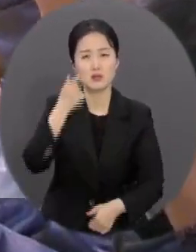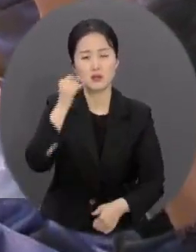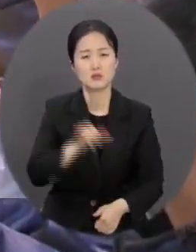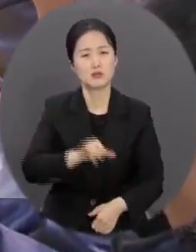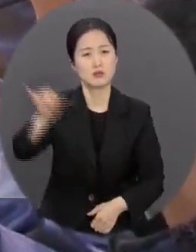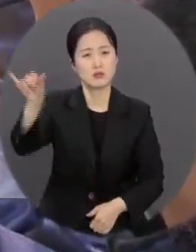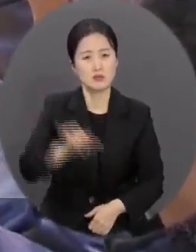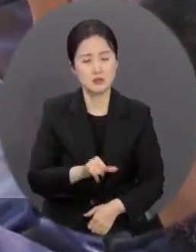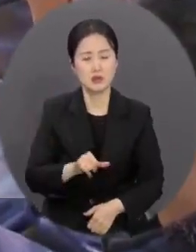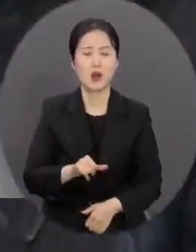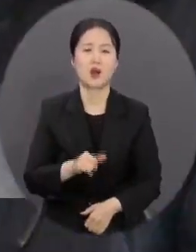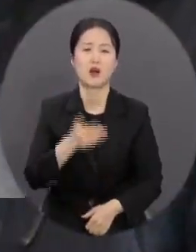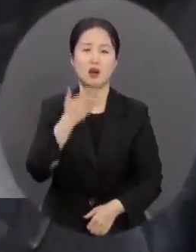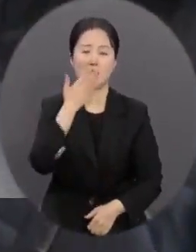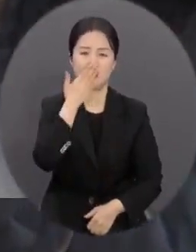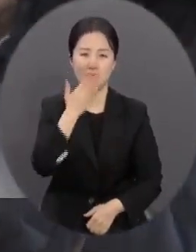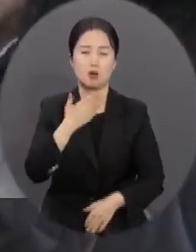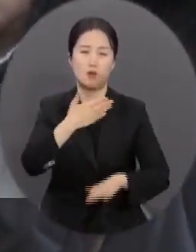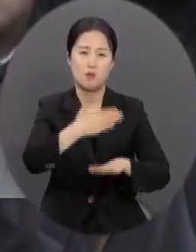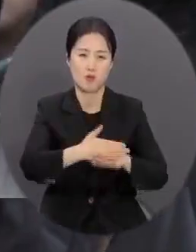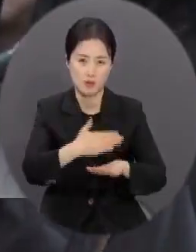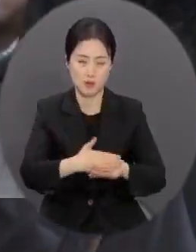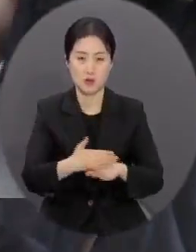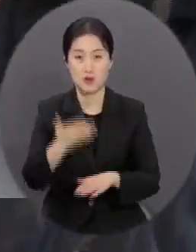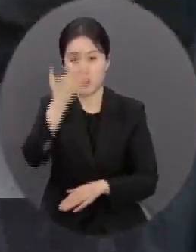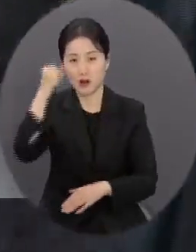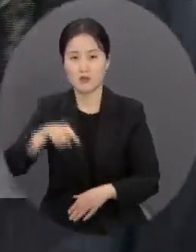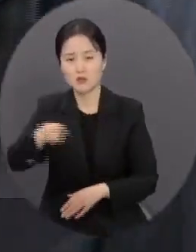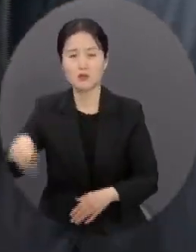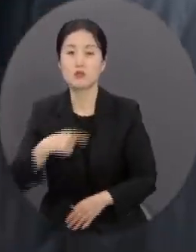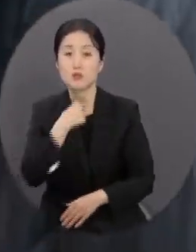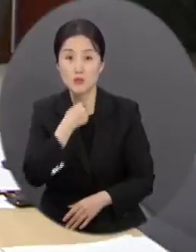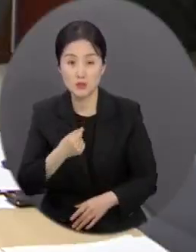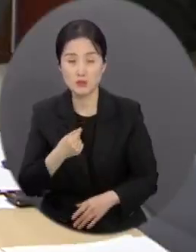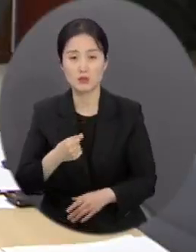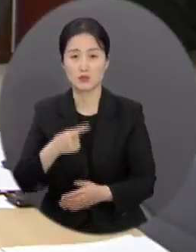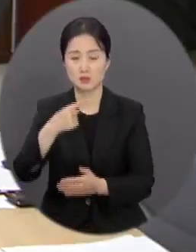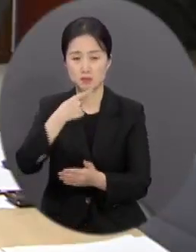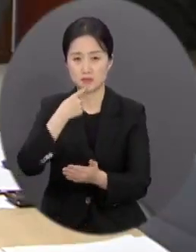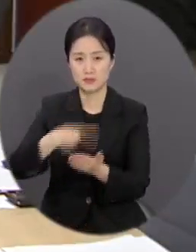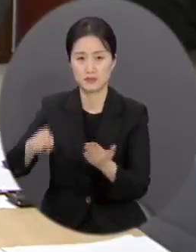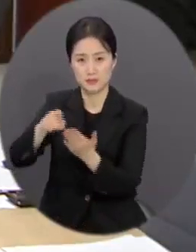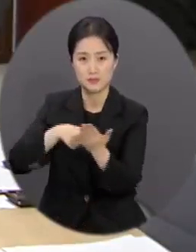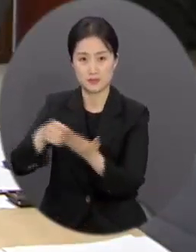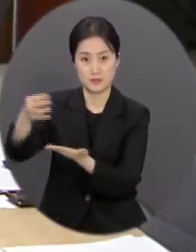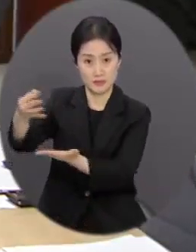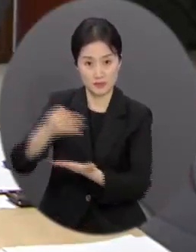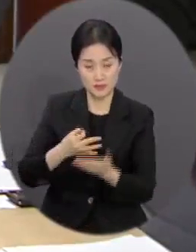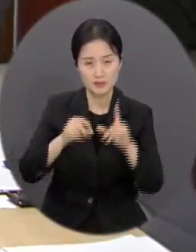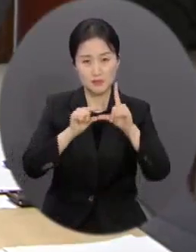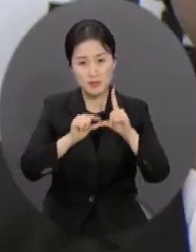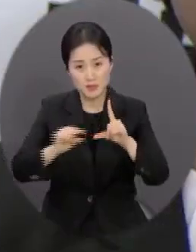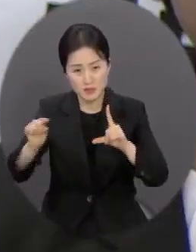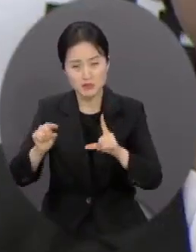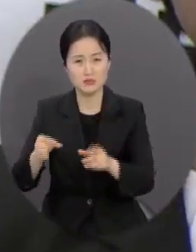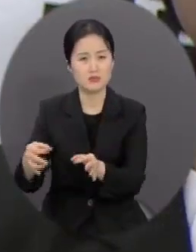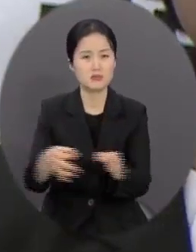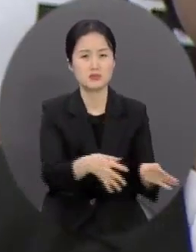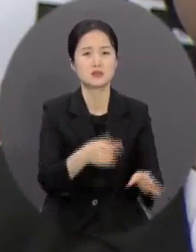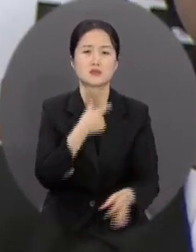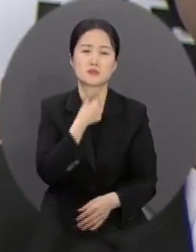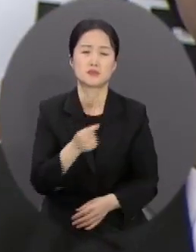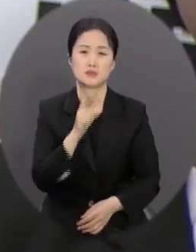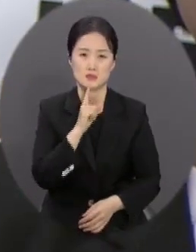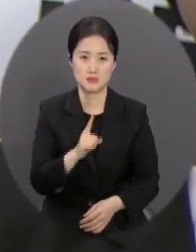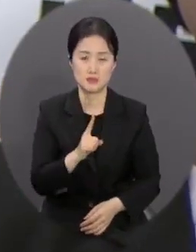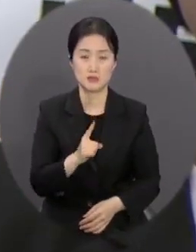있었다며 배상금 일부를 공익적으로 쓰고 싶다고 밝혔다는 겁니다. 내용 증명을 보낸 이유도 돌아가신 원고들의